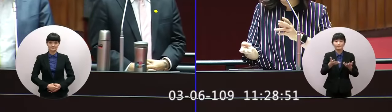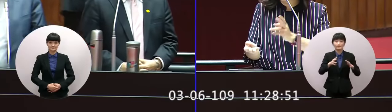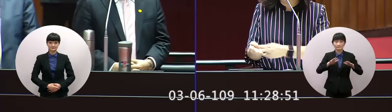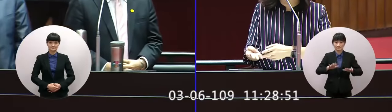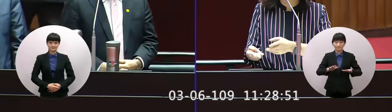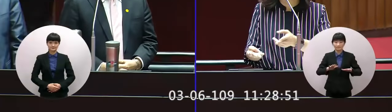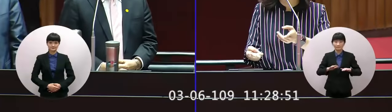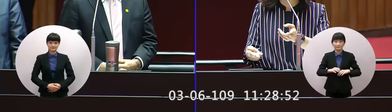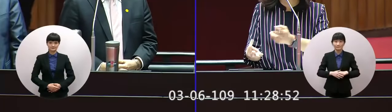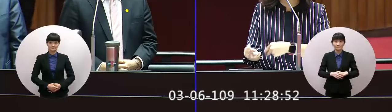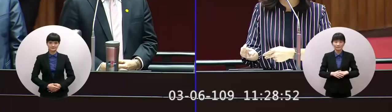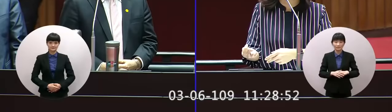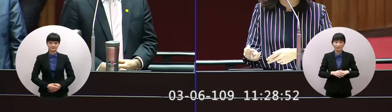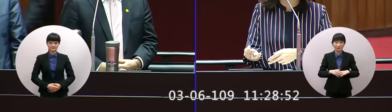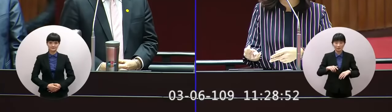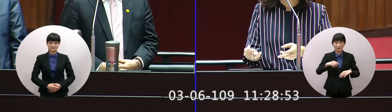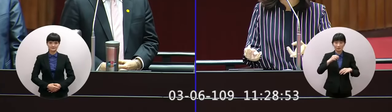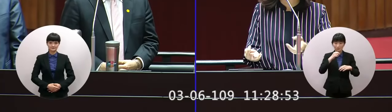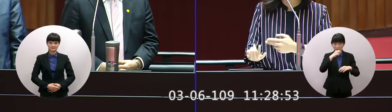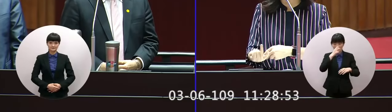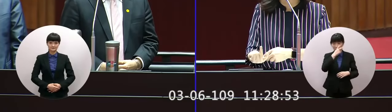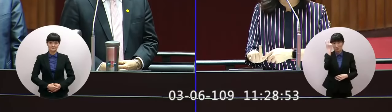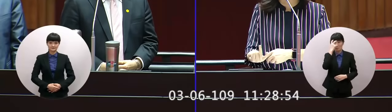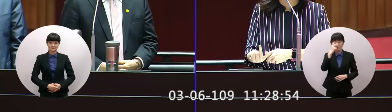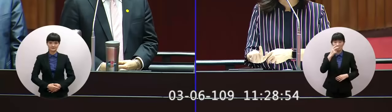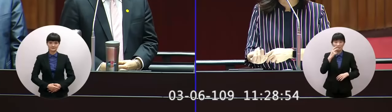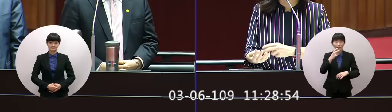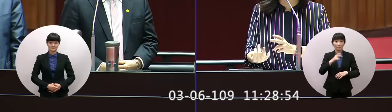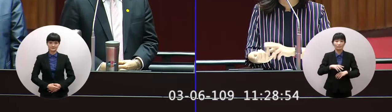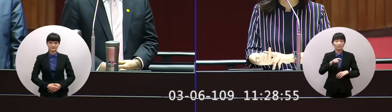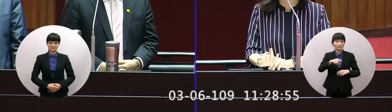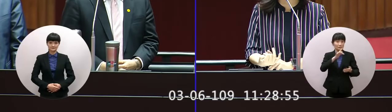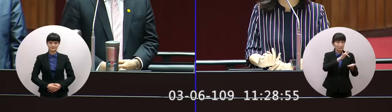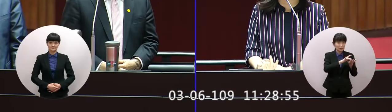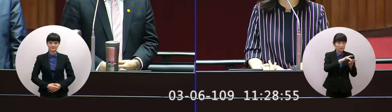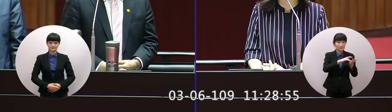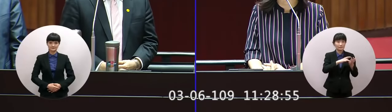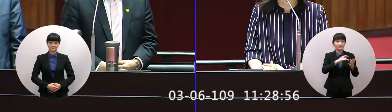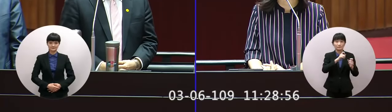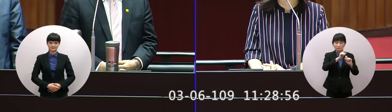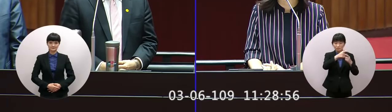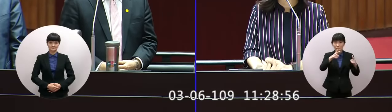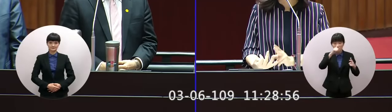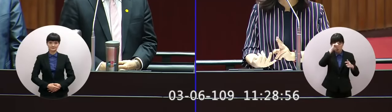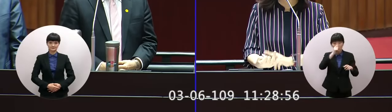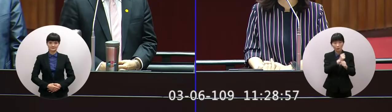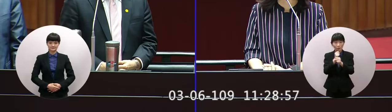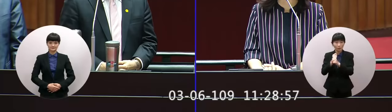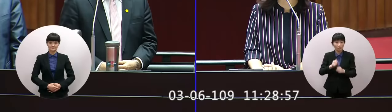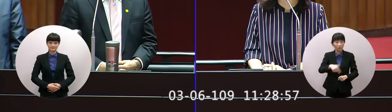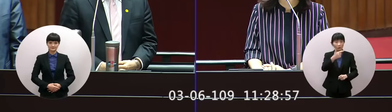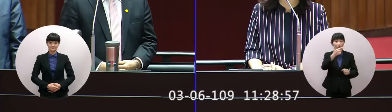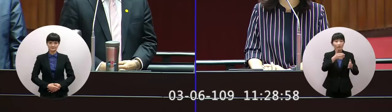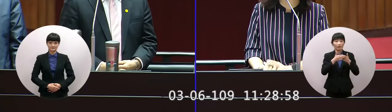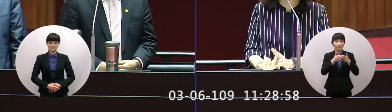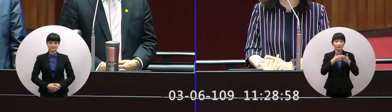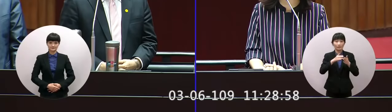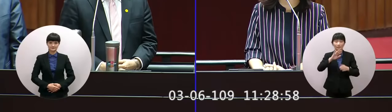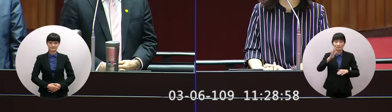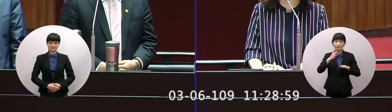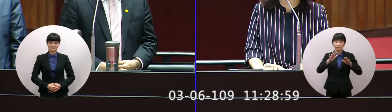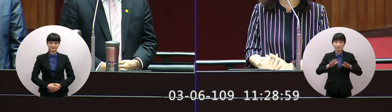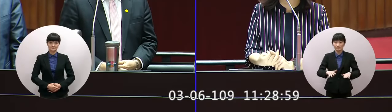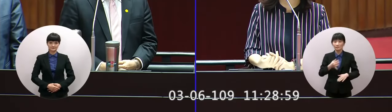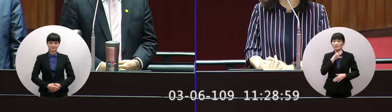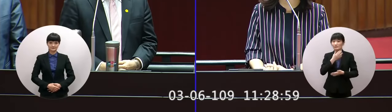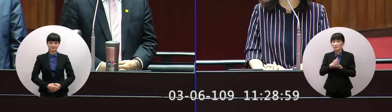次单对快筛、对疫苗、对药品。好，我们都希望要赶快有进度嘛，哦，那这次当然比较遗憾说在纾